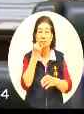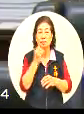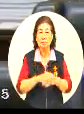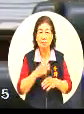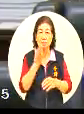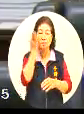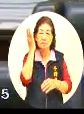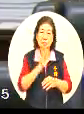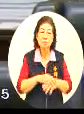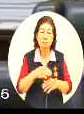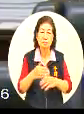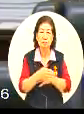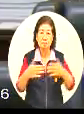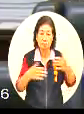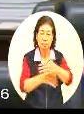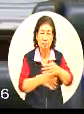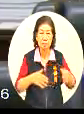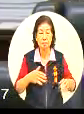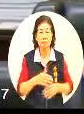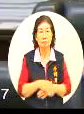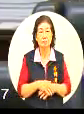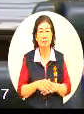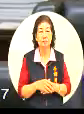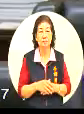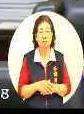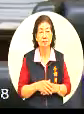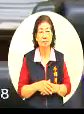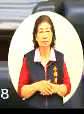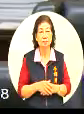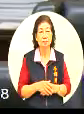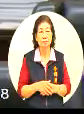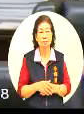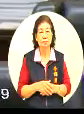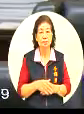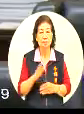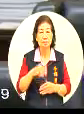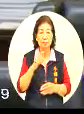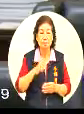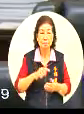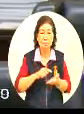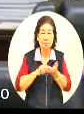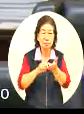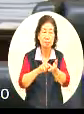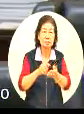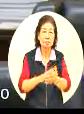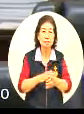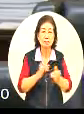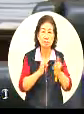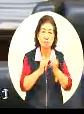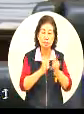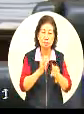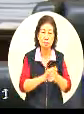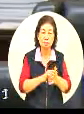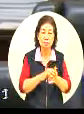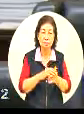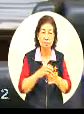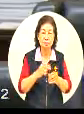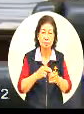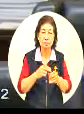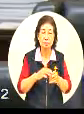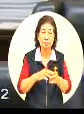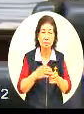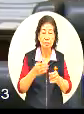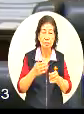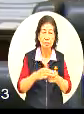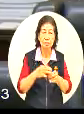你家因为在澄清人差不多一两个月前四处向